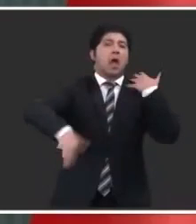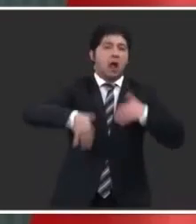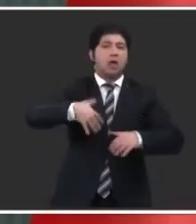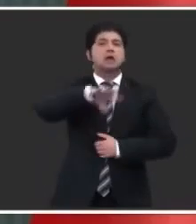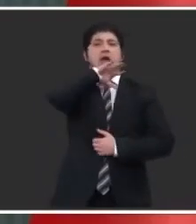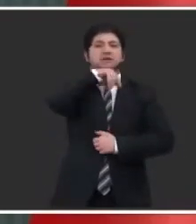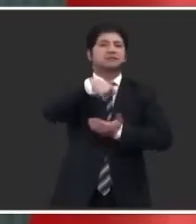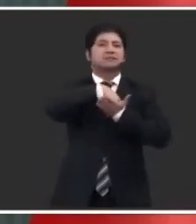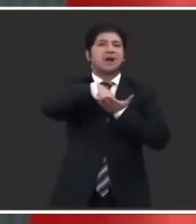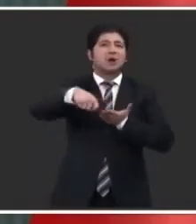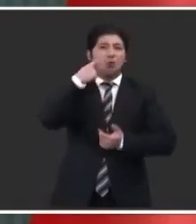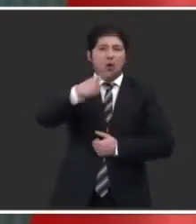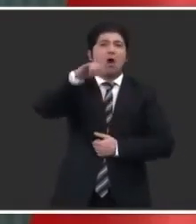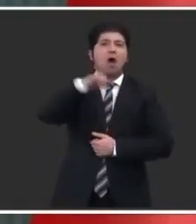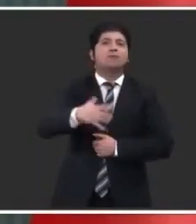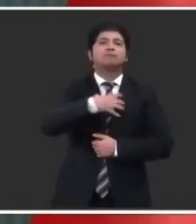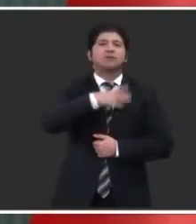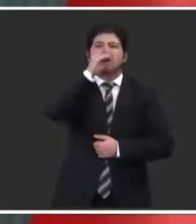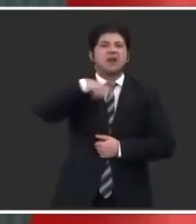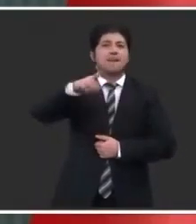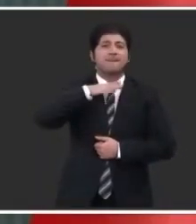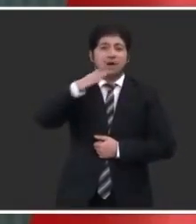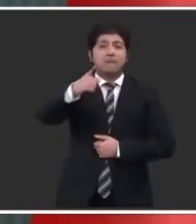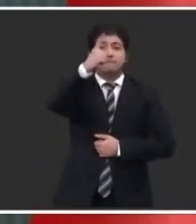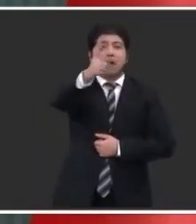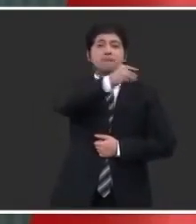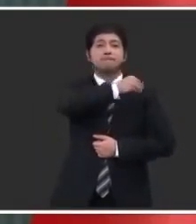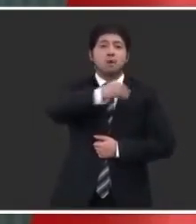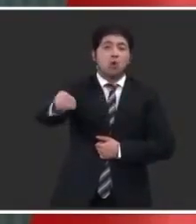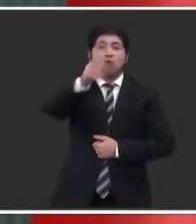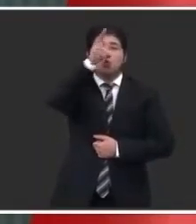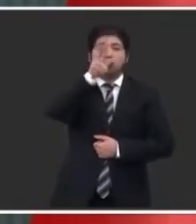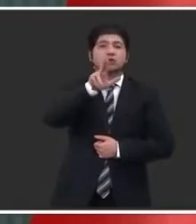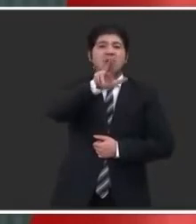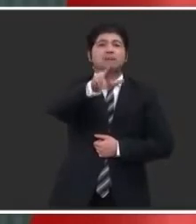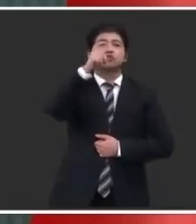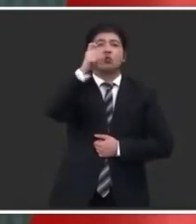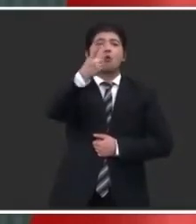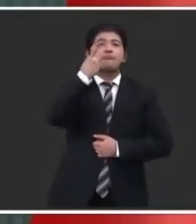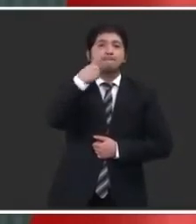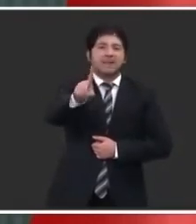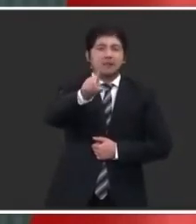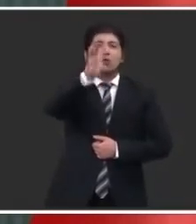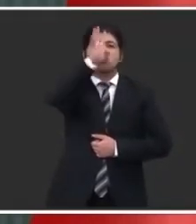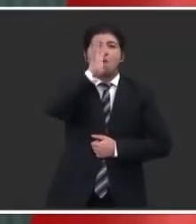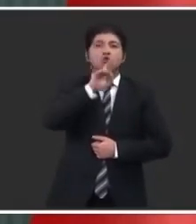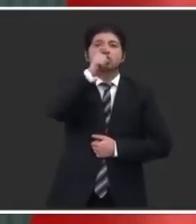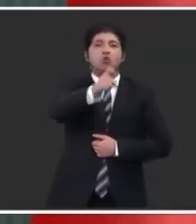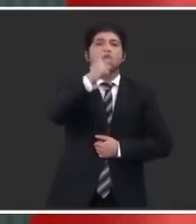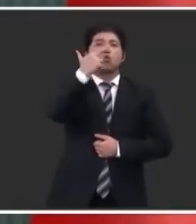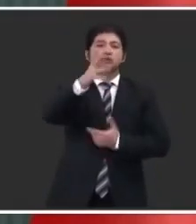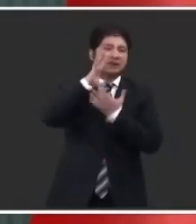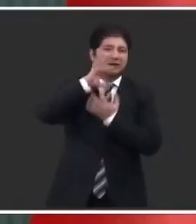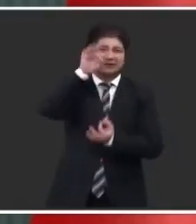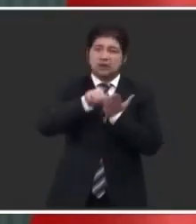ve Yaşlı maaşlarının hak sahibi 1 milyon 379 bin 493